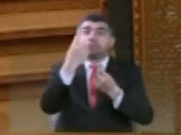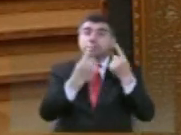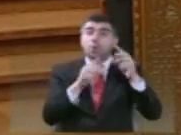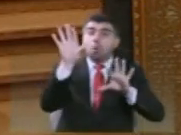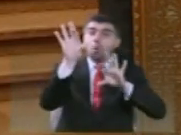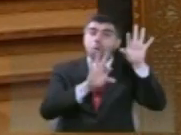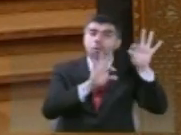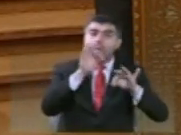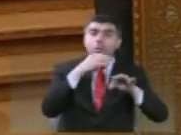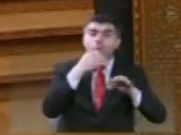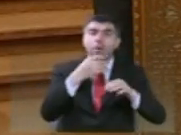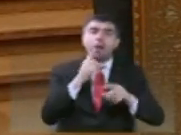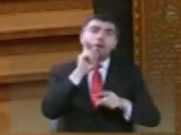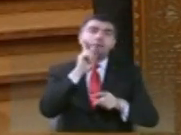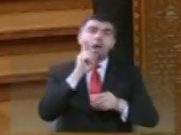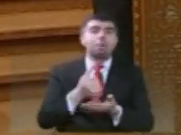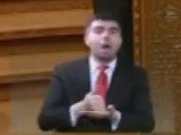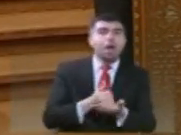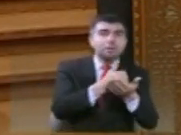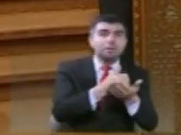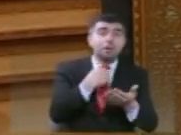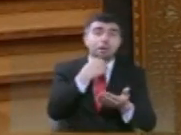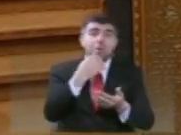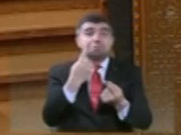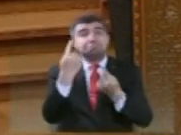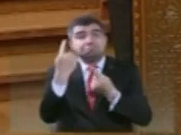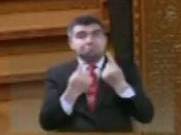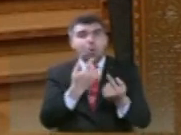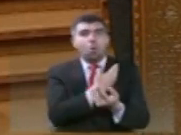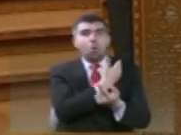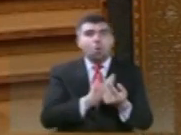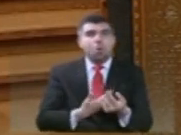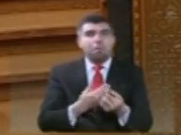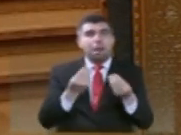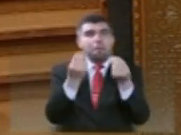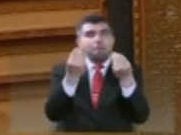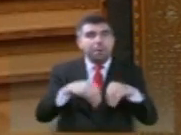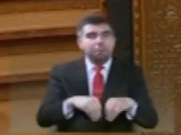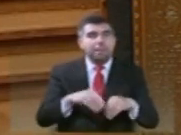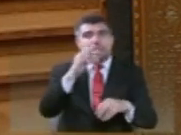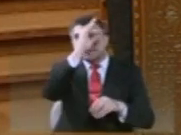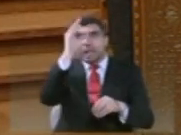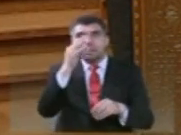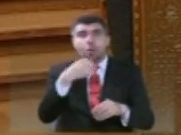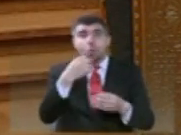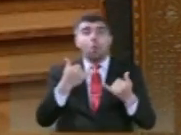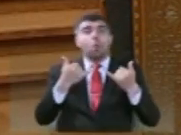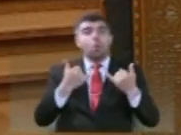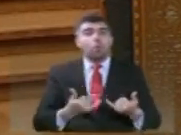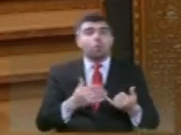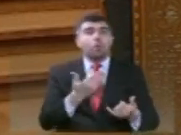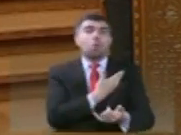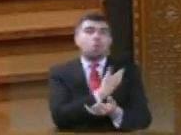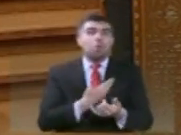دخل الحكومة التي تحكم أيها السيد النائب المحترم على أنها فاشلة في هذه السياسة؟ الحكومة هذه هي التي قالت